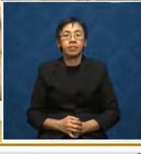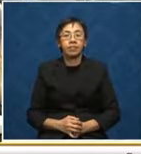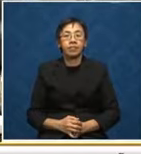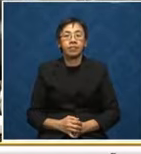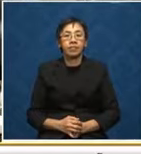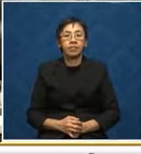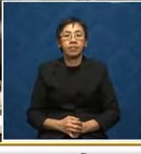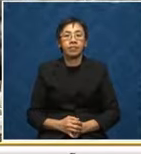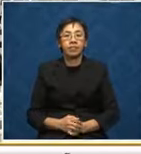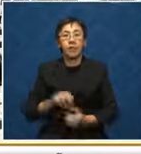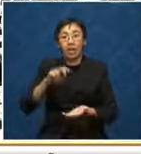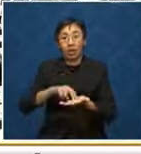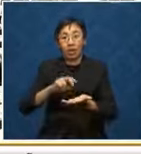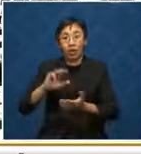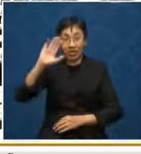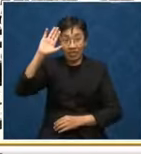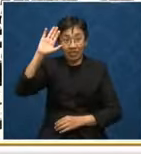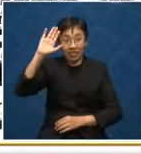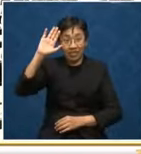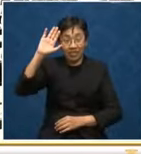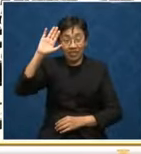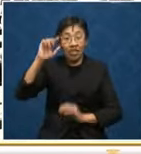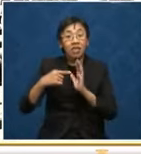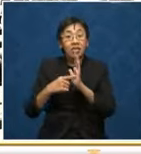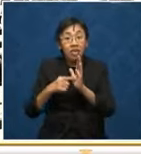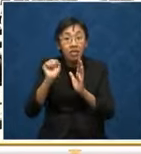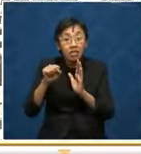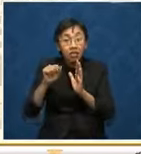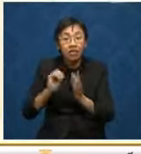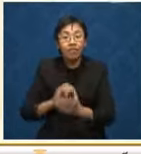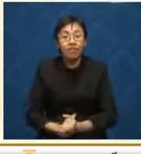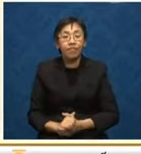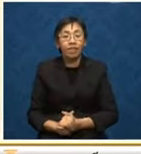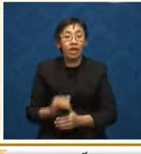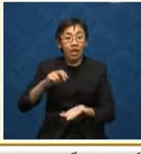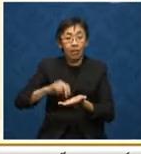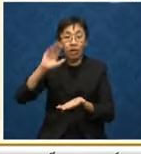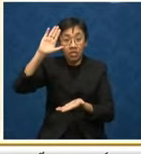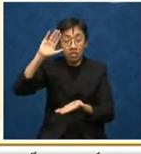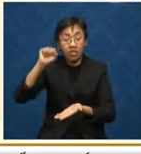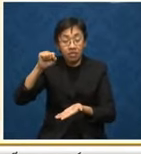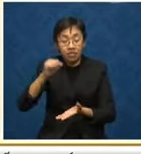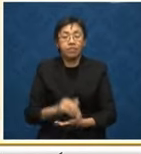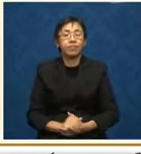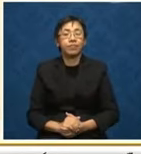มีผู้รับรองอันนี้เสนอเป็นยัตติแล้วนะครับแต่ก็คือ